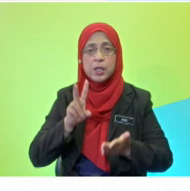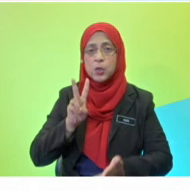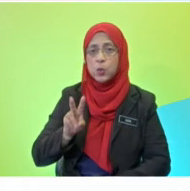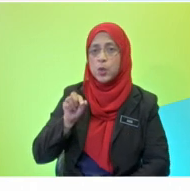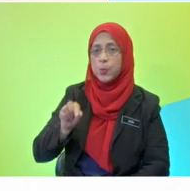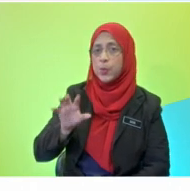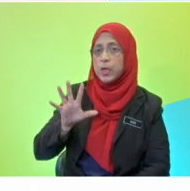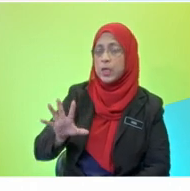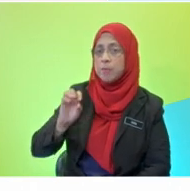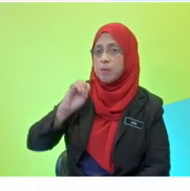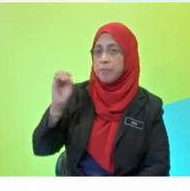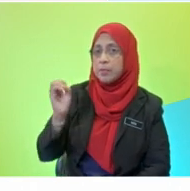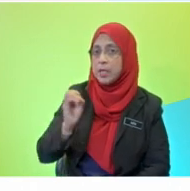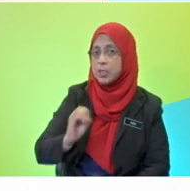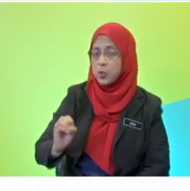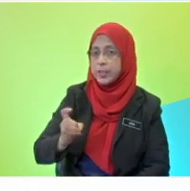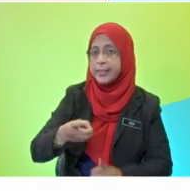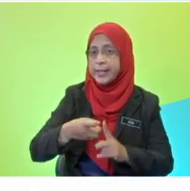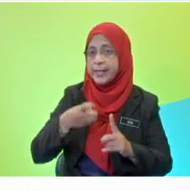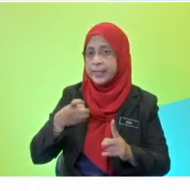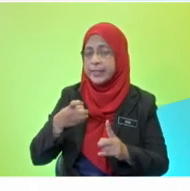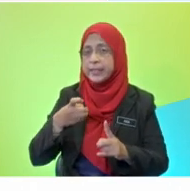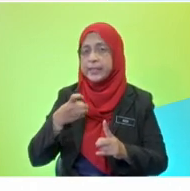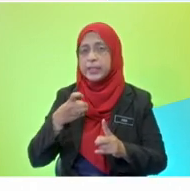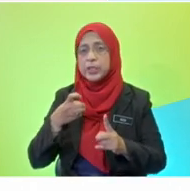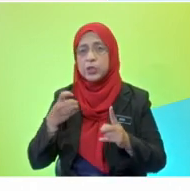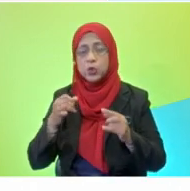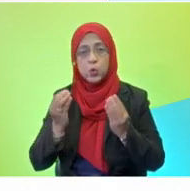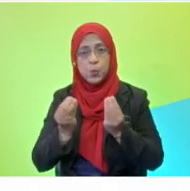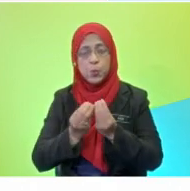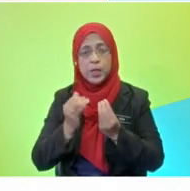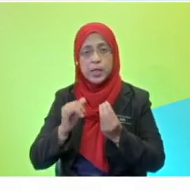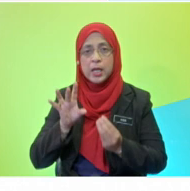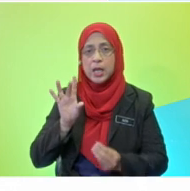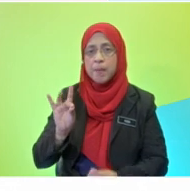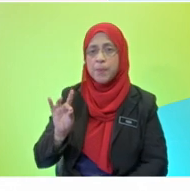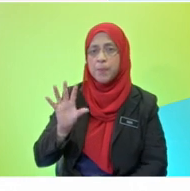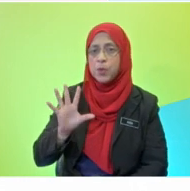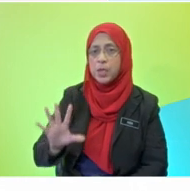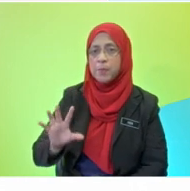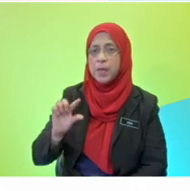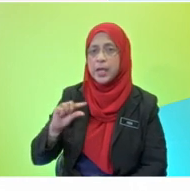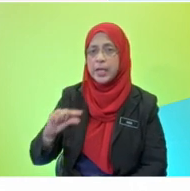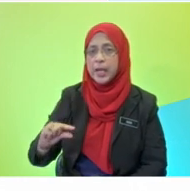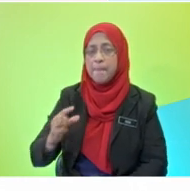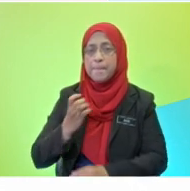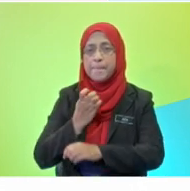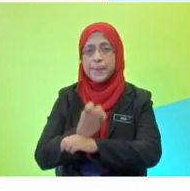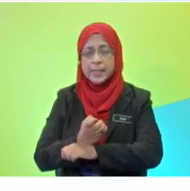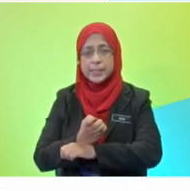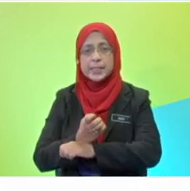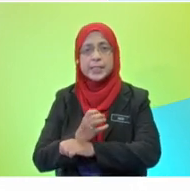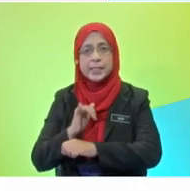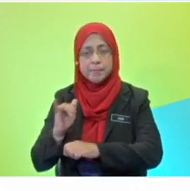daripada nifaqnya kadar ukurannya sama juga 85 gram emas mana